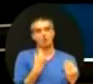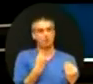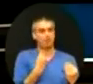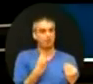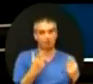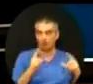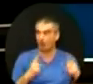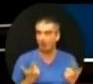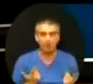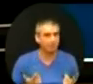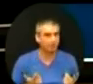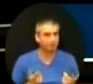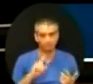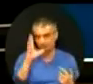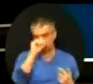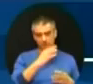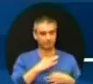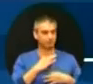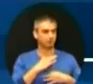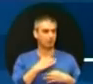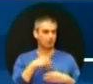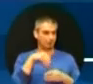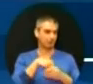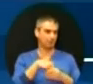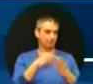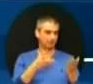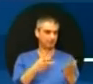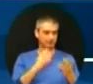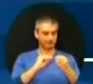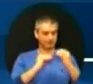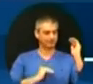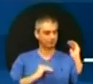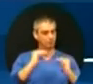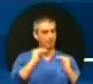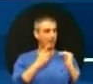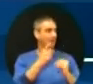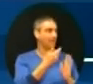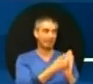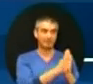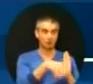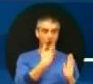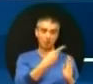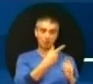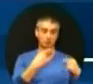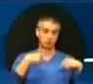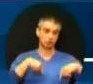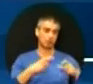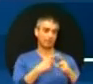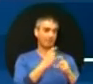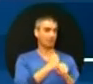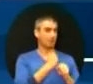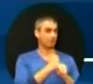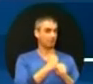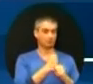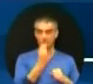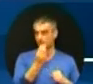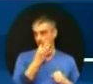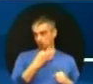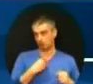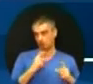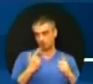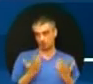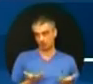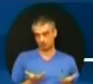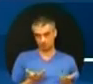עכשיו, למה? כל תפיסת העולם שלי מורכבת מזה, מצמצום הפערים. אבל זה בין... ויתור על להיות יורית אבל מפלגת רגע, העבודה. אבל שאלת אותי